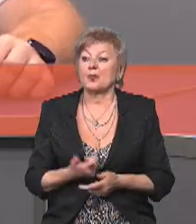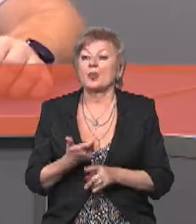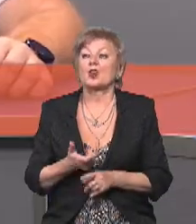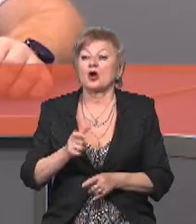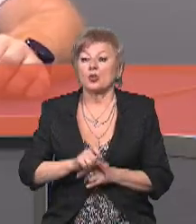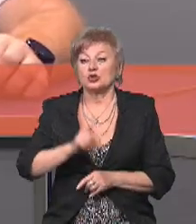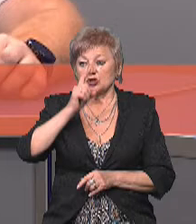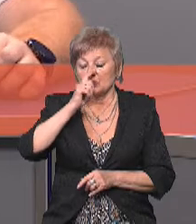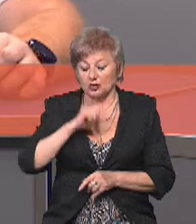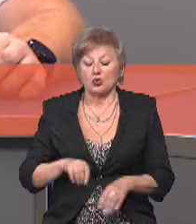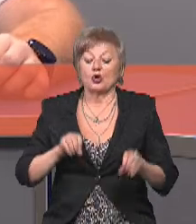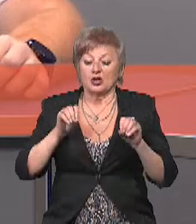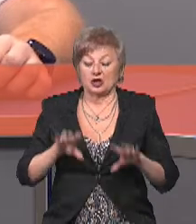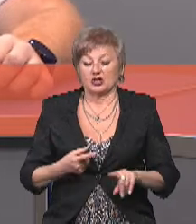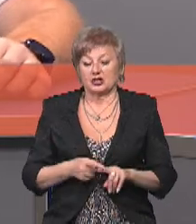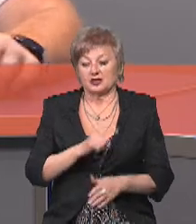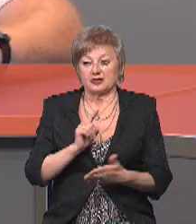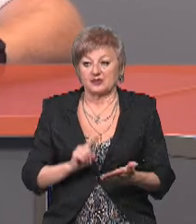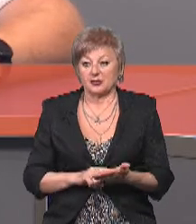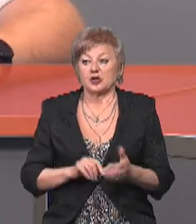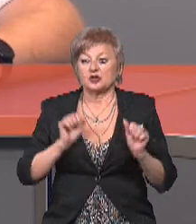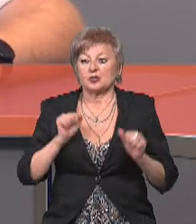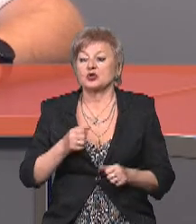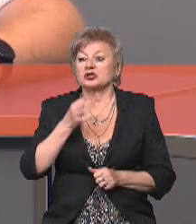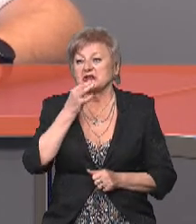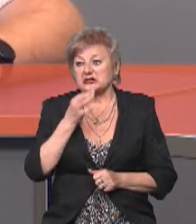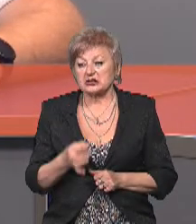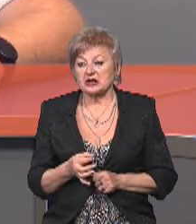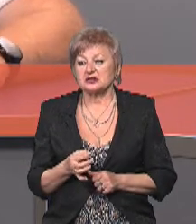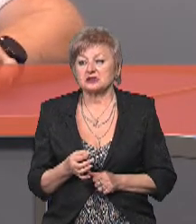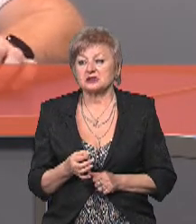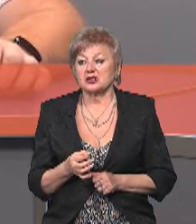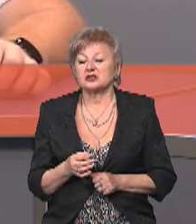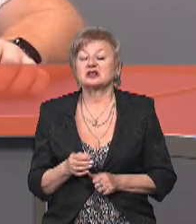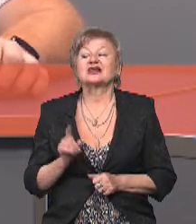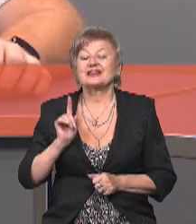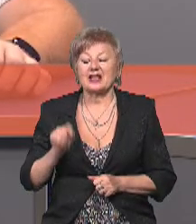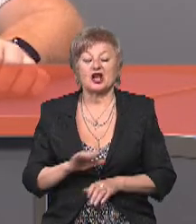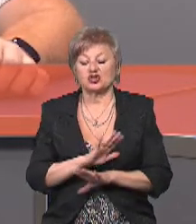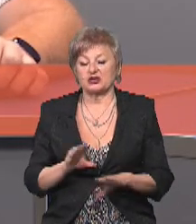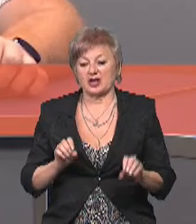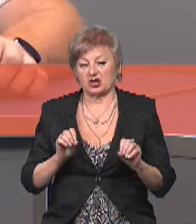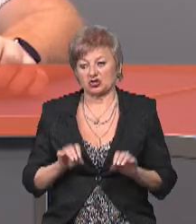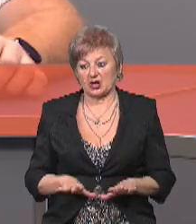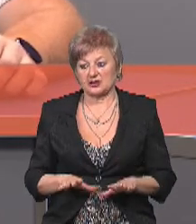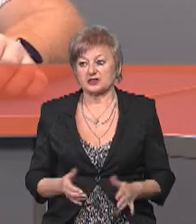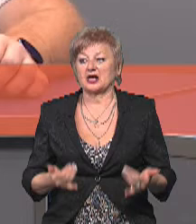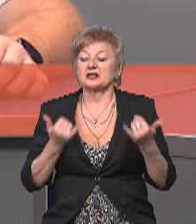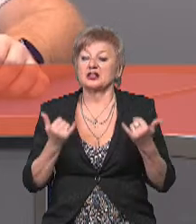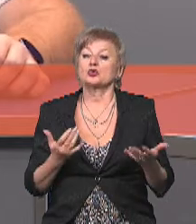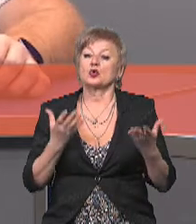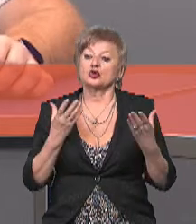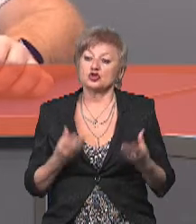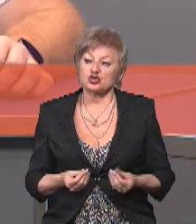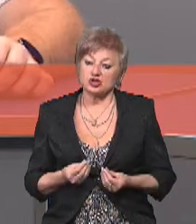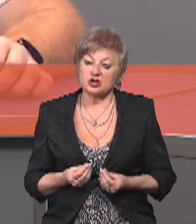плохо решается этот вопрос. Можно даже констатировать, практически не решается. Значит, на сегодняшний день,